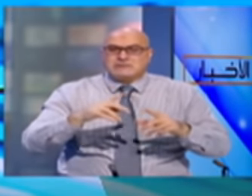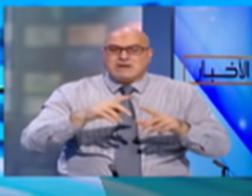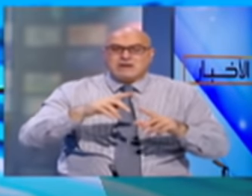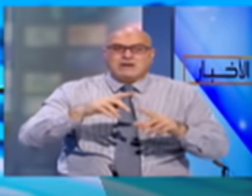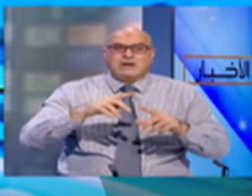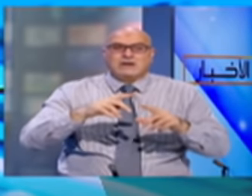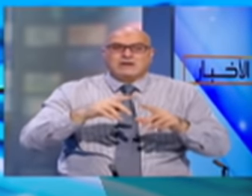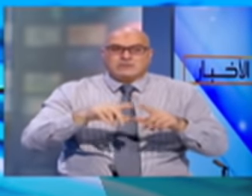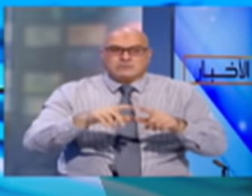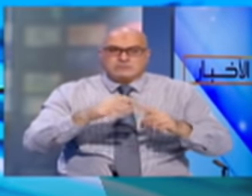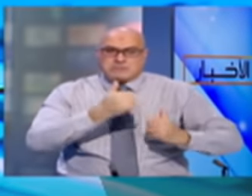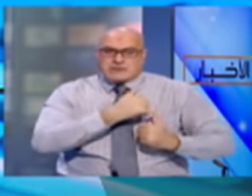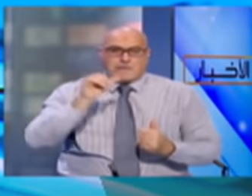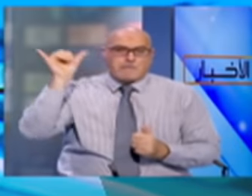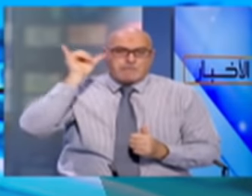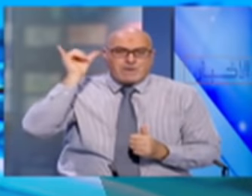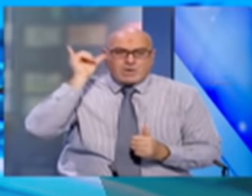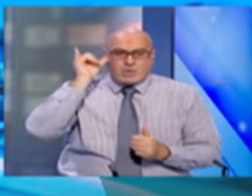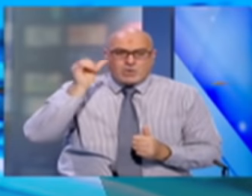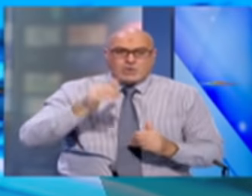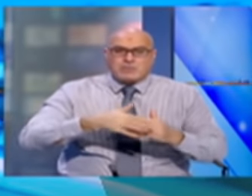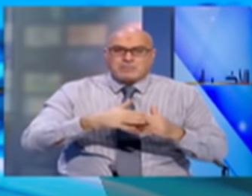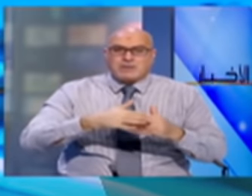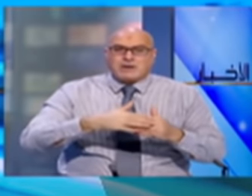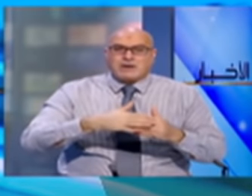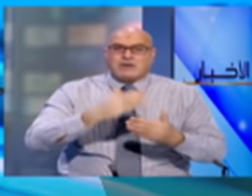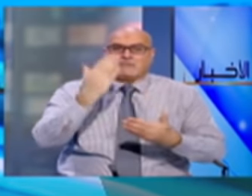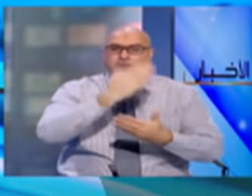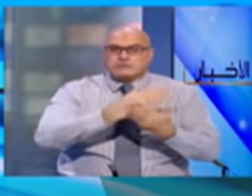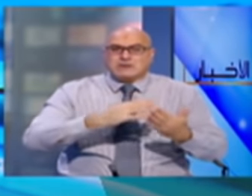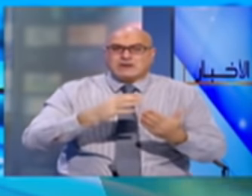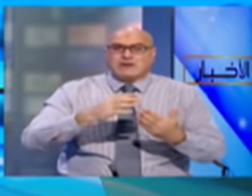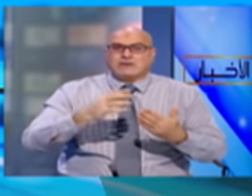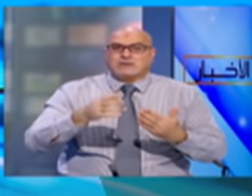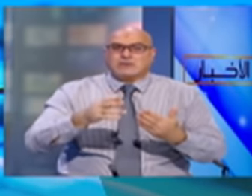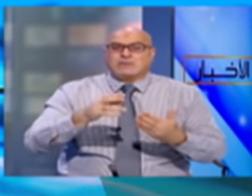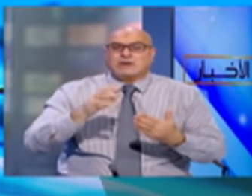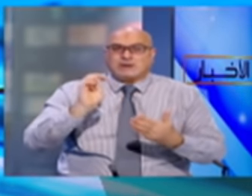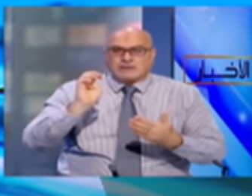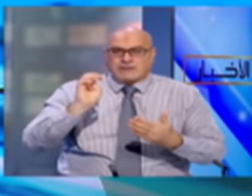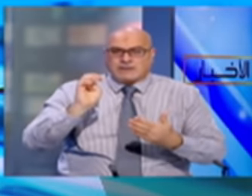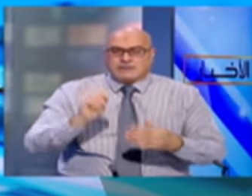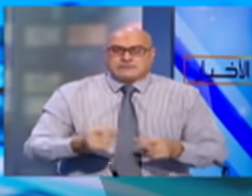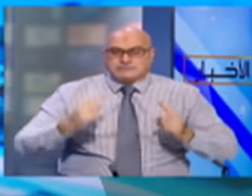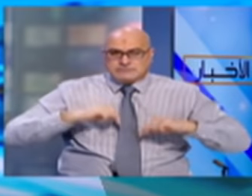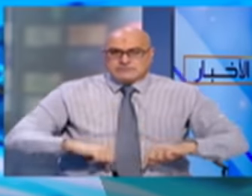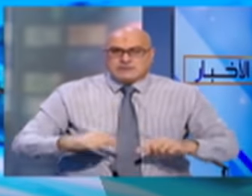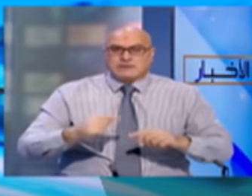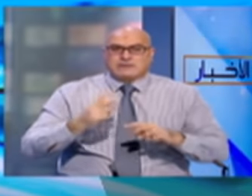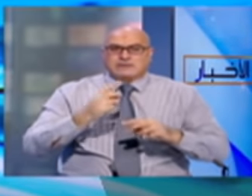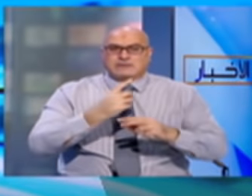تمركز قوات جيش الاحتلال المغربي على طول جدار الرملي حسب بيان لوزارة الدفاع